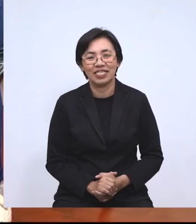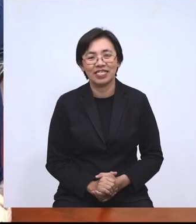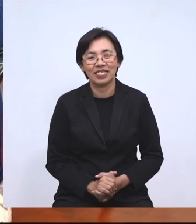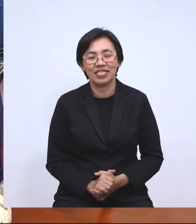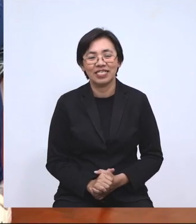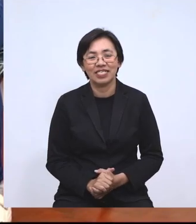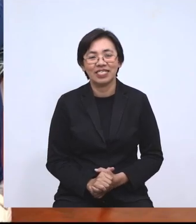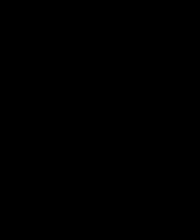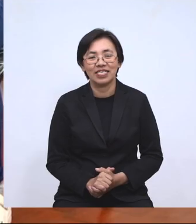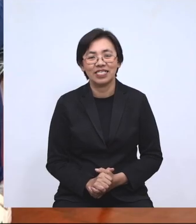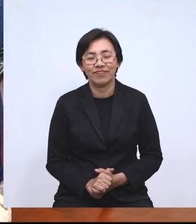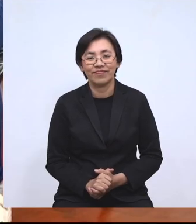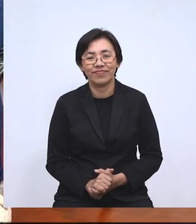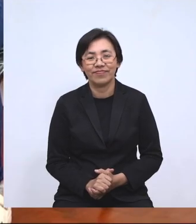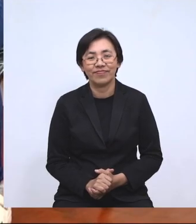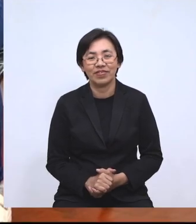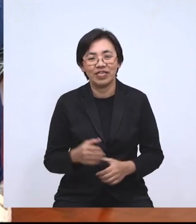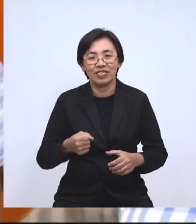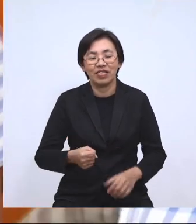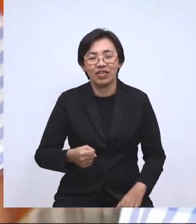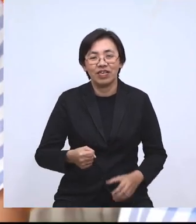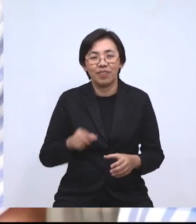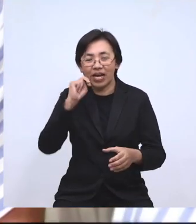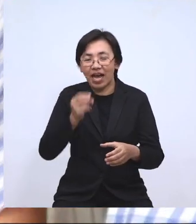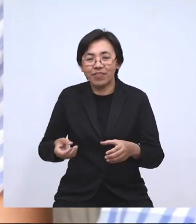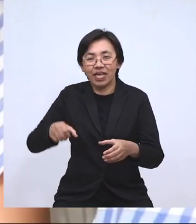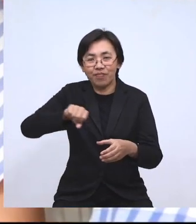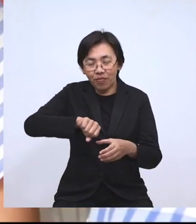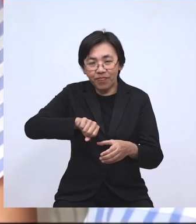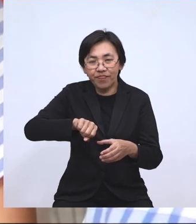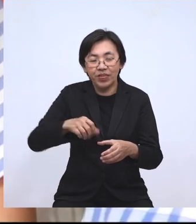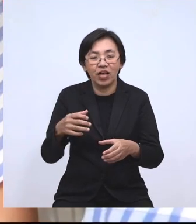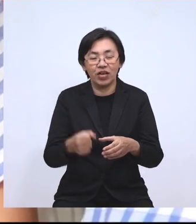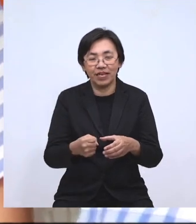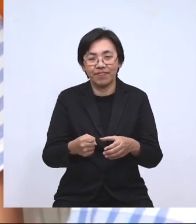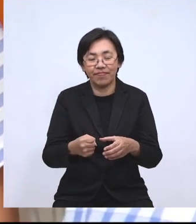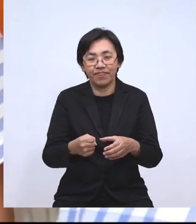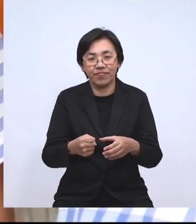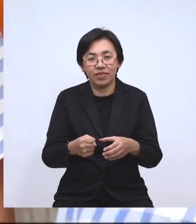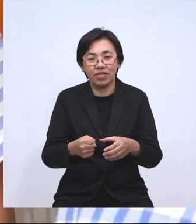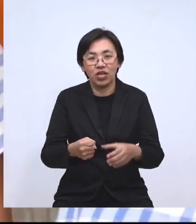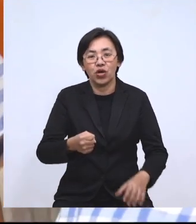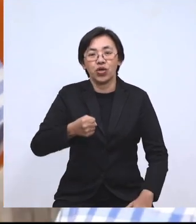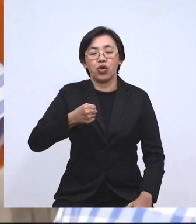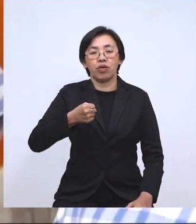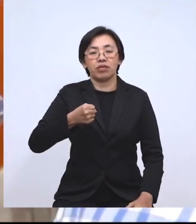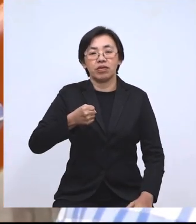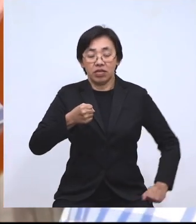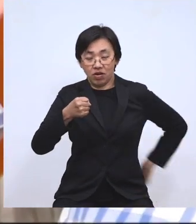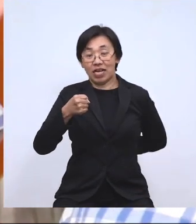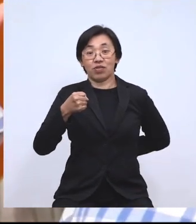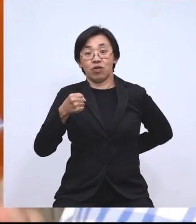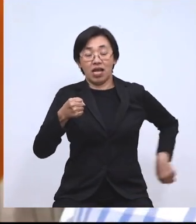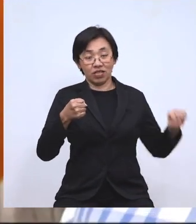สมมติเรายกแก้วขึ้นใช่ไหมคะแล้วเราใส่น้ำเสร็จปุ๊บหนึ่งขั้นที่หนึ่งมอสจับแก้วขั้นที่สองมอสด้านหลังตรง